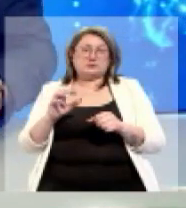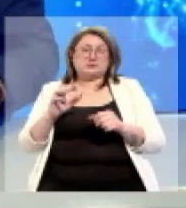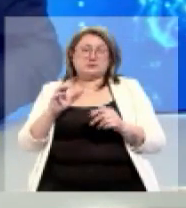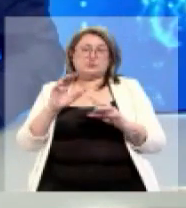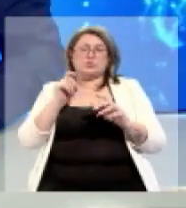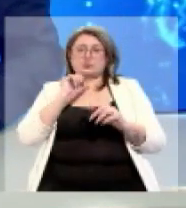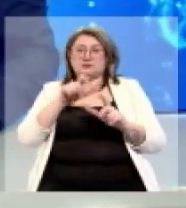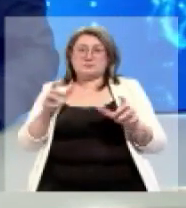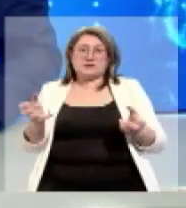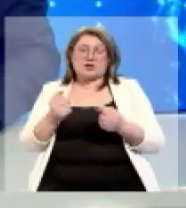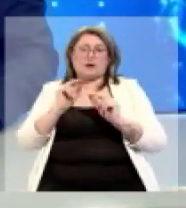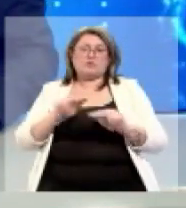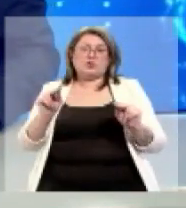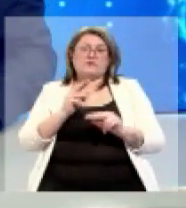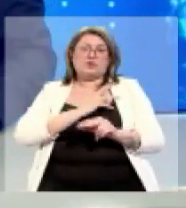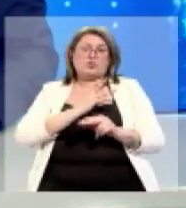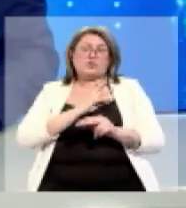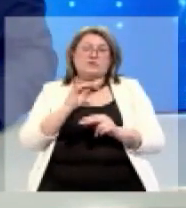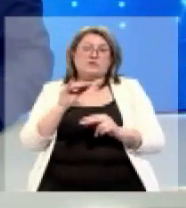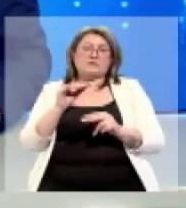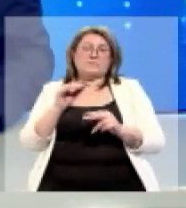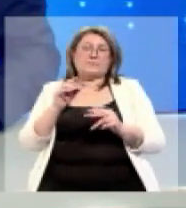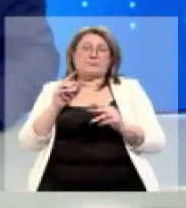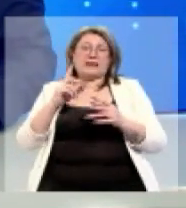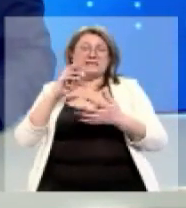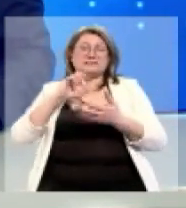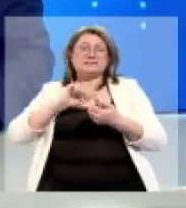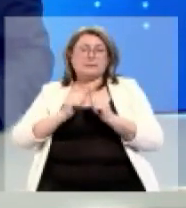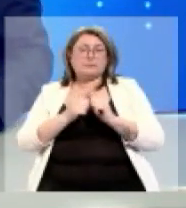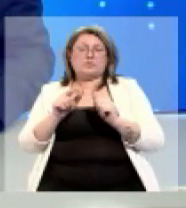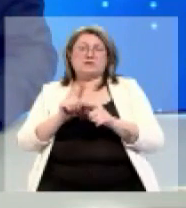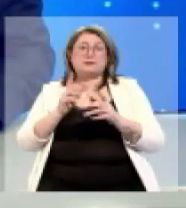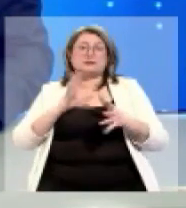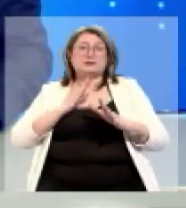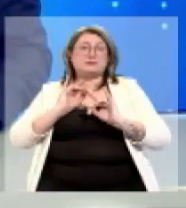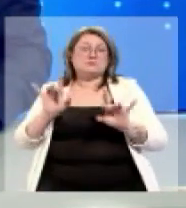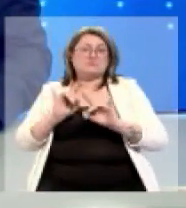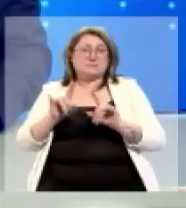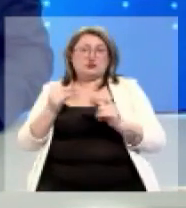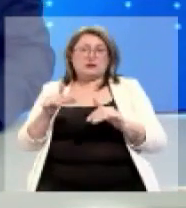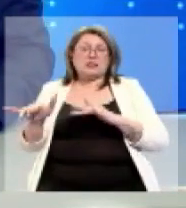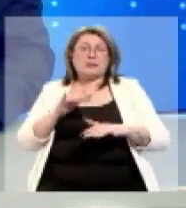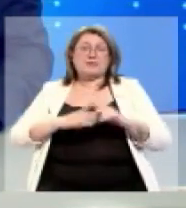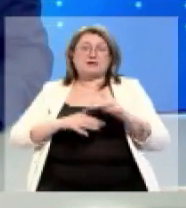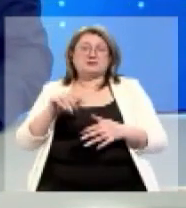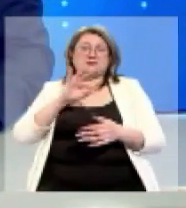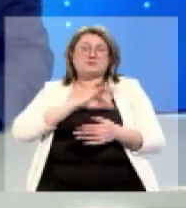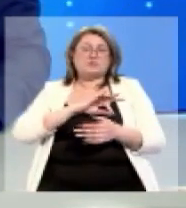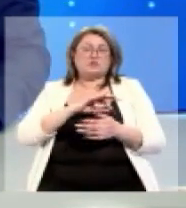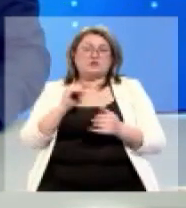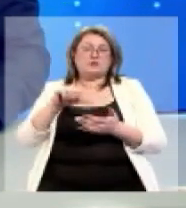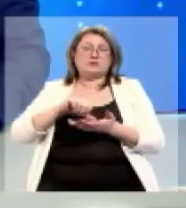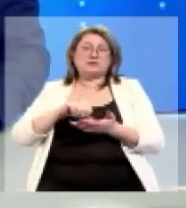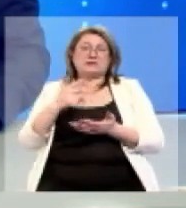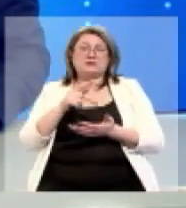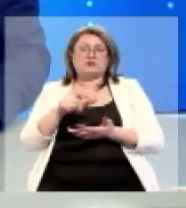беріп, теориялық білімдерін тәжірибе жүзінде нығайтуда. Алғашқы оқыту курсына облыстың қала аудандарынан 30-ға жуық волонтер